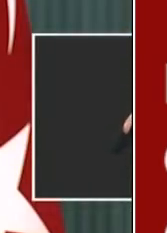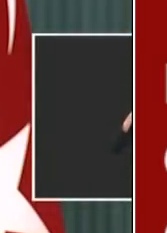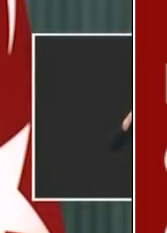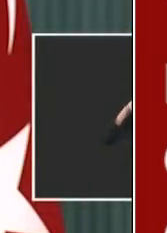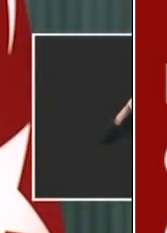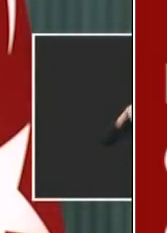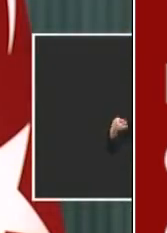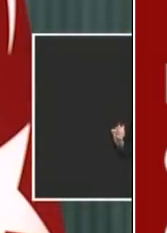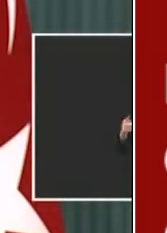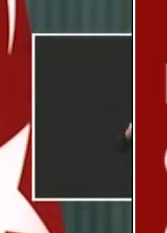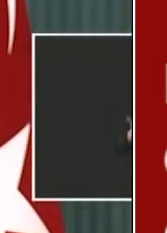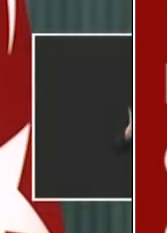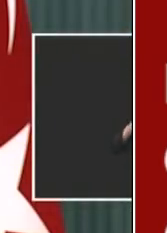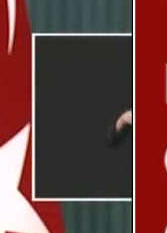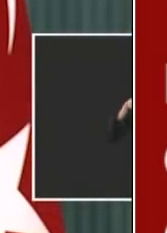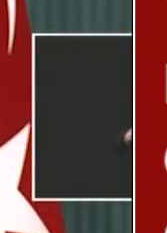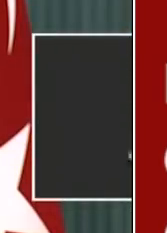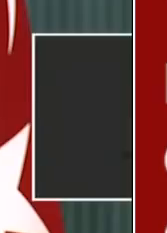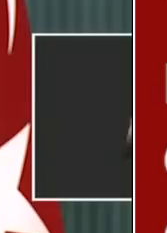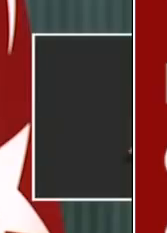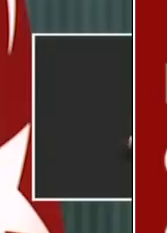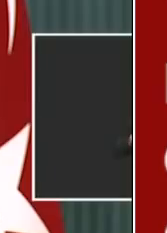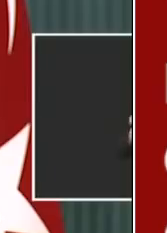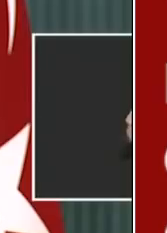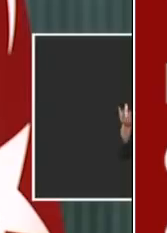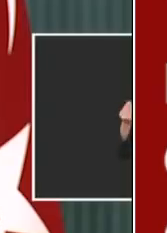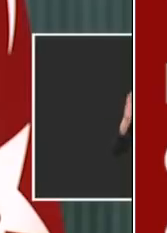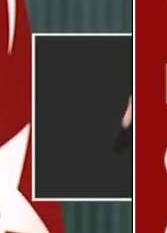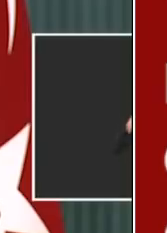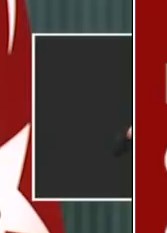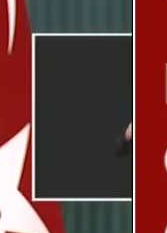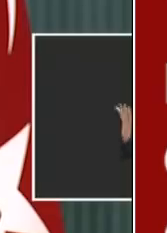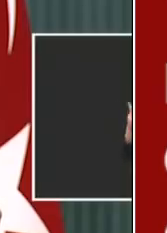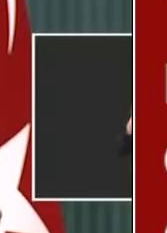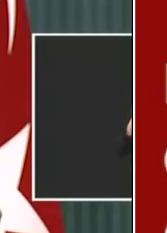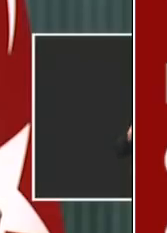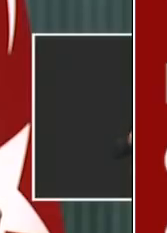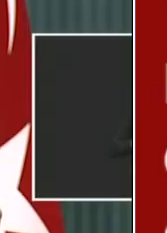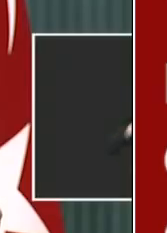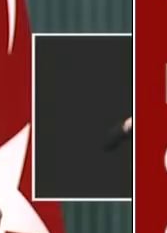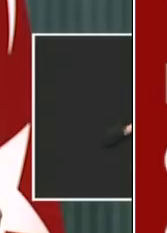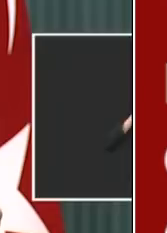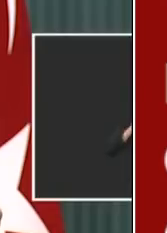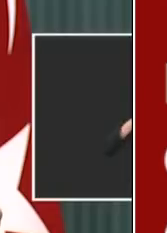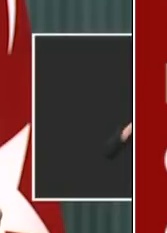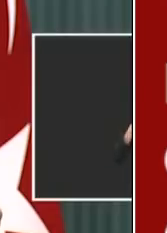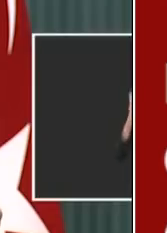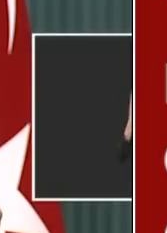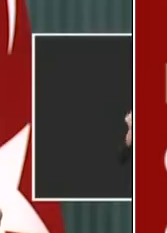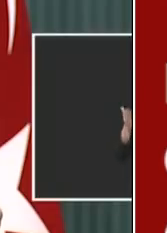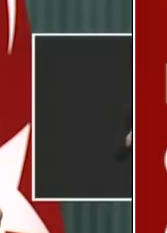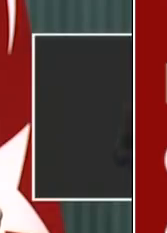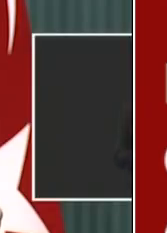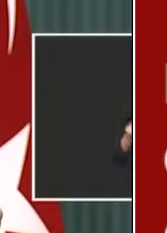buluşturması ekmesi biçmesi üretmesi için ne gerekiyorsa yapmayı sürdüreceğiz